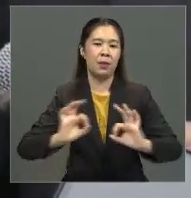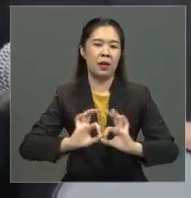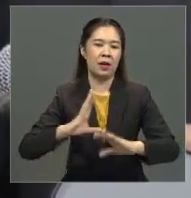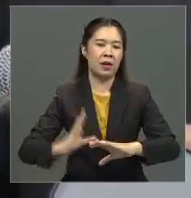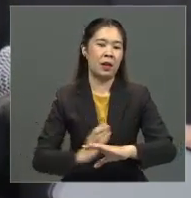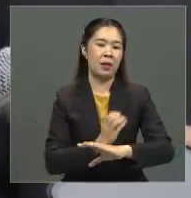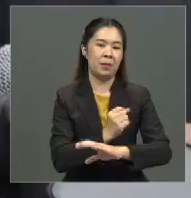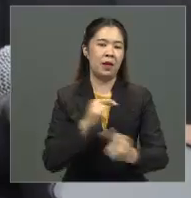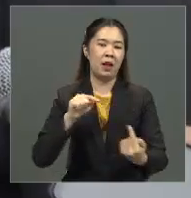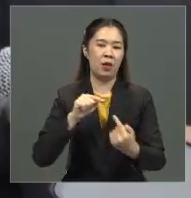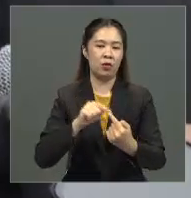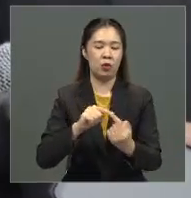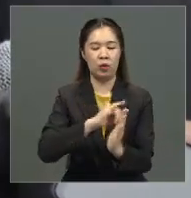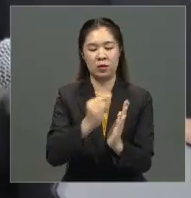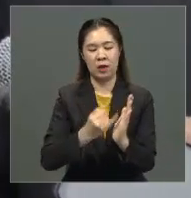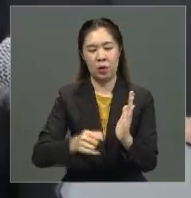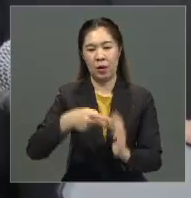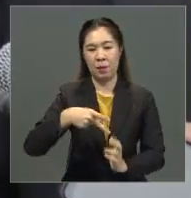ให้เก่งอันนี้เป็นสิ่งสำคัญรวมถึงการกระจายอำนาจให้ป.ป.ช.ประจำจังหวัดมากขึ้นเพื่อให้คดีค้างเก่าเดินหน้าอย่างรวดเร็วขณะดูการต้องให้ความเป็นธรรมกับผู้ที่ถูกกล่าวหาและผู้ร้องมากที่สุดด้วยเพื่อให้เกิดความ